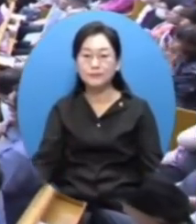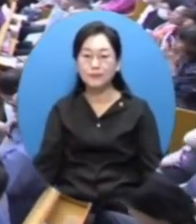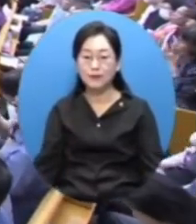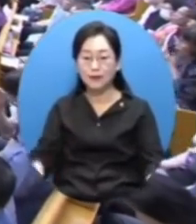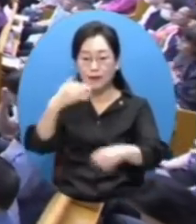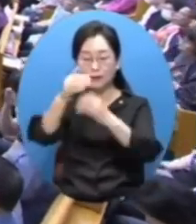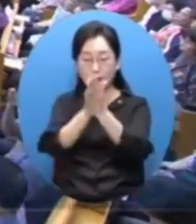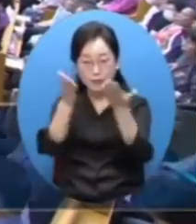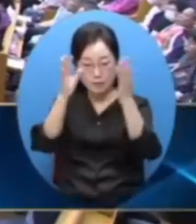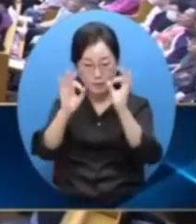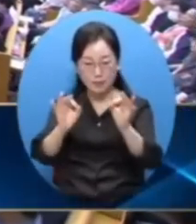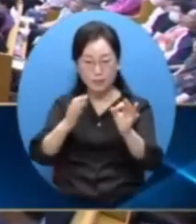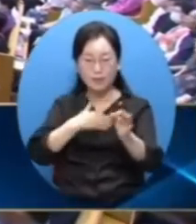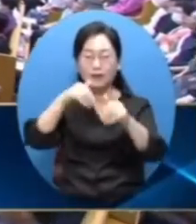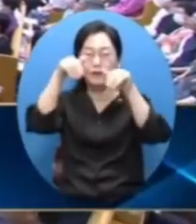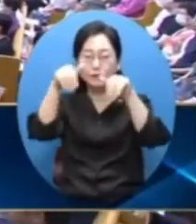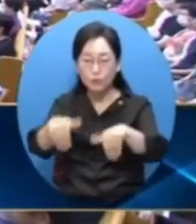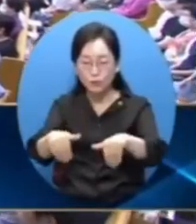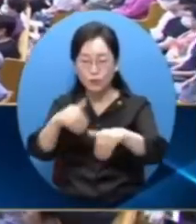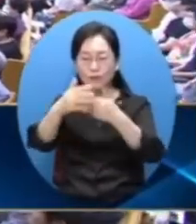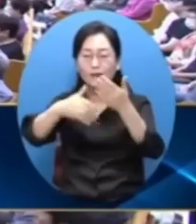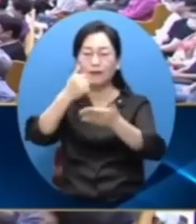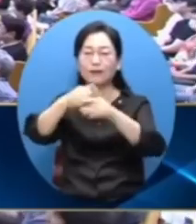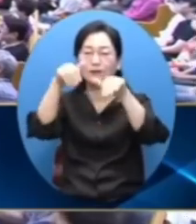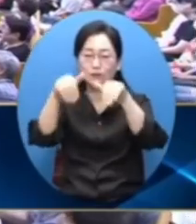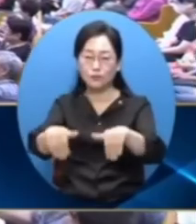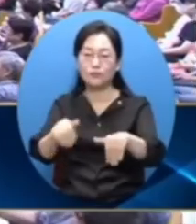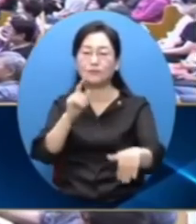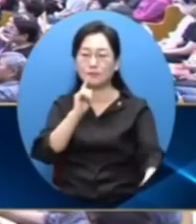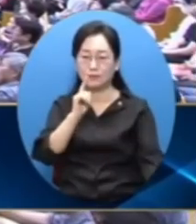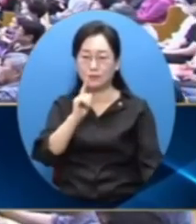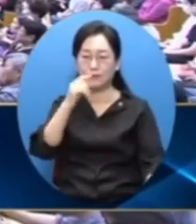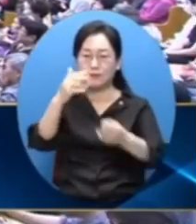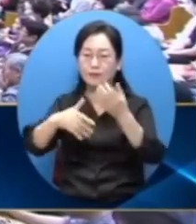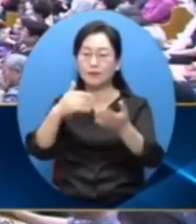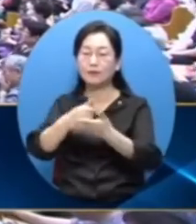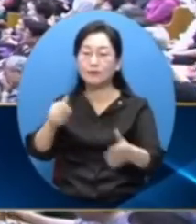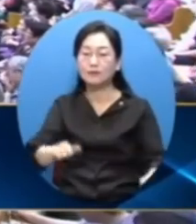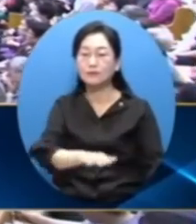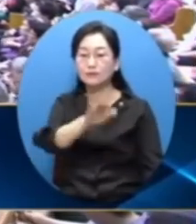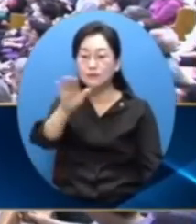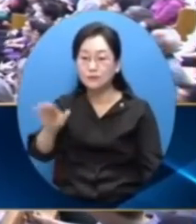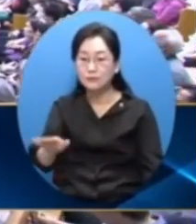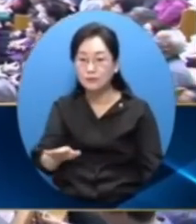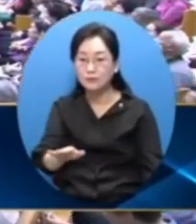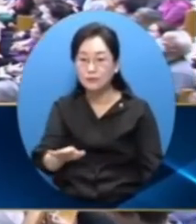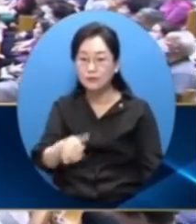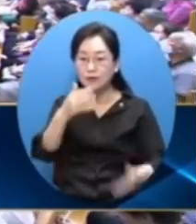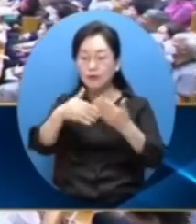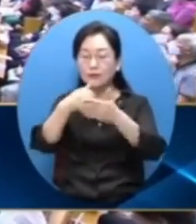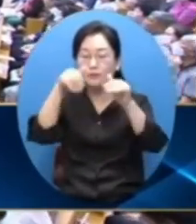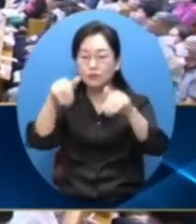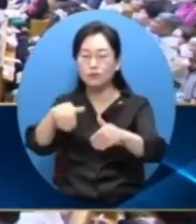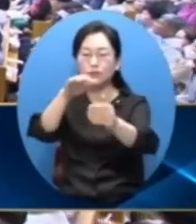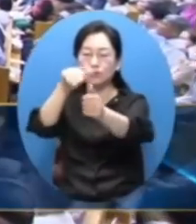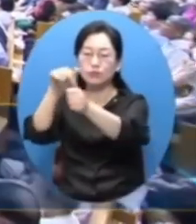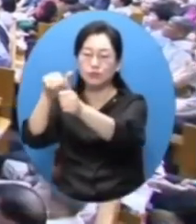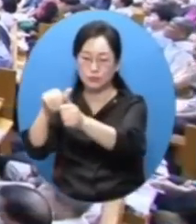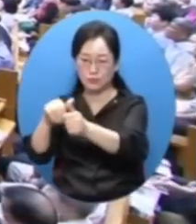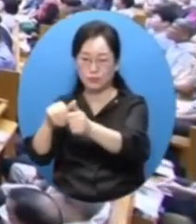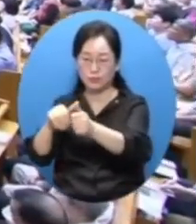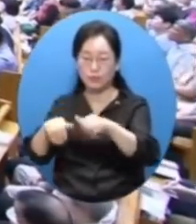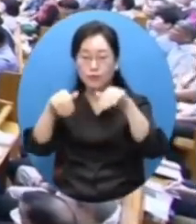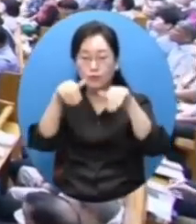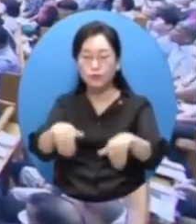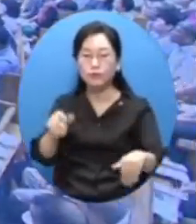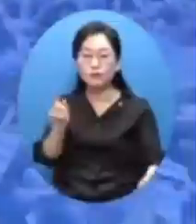성경은 나의 종 하나님의 종이라고 말씀합니다. 하나님 우리를 하나님의 종으로 부르셨습니다. 종은